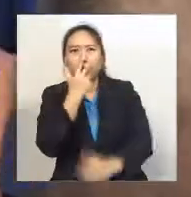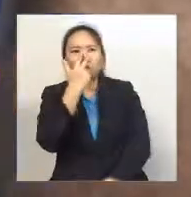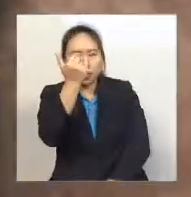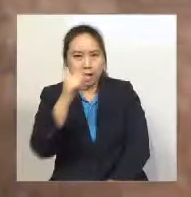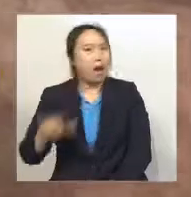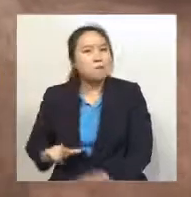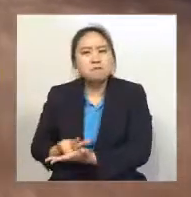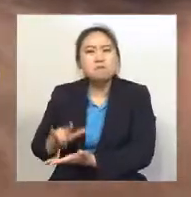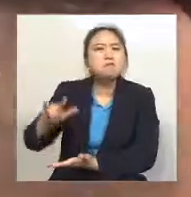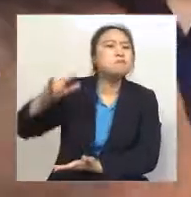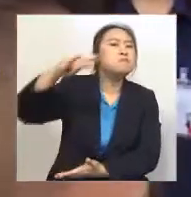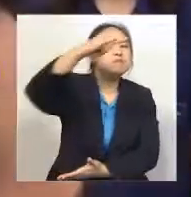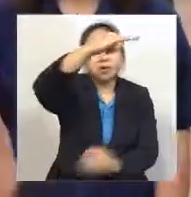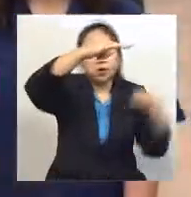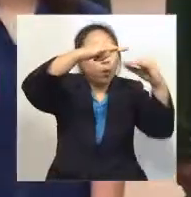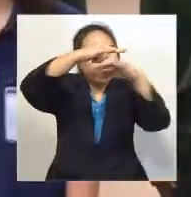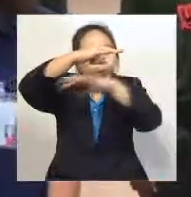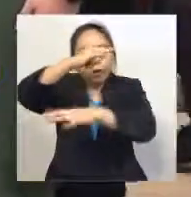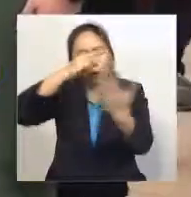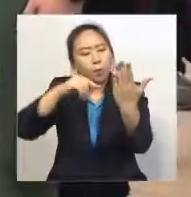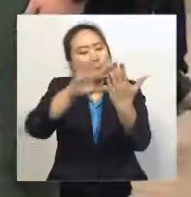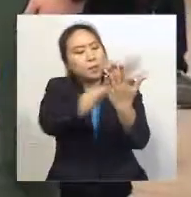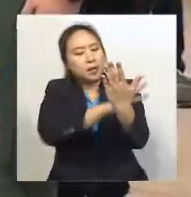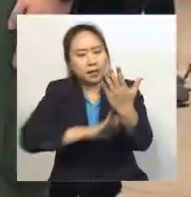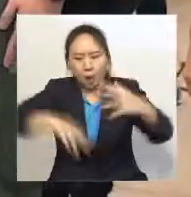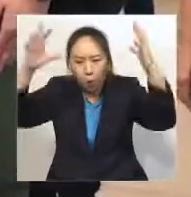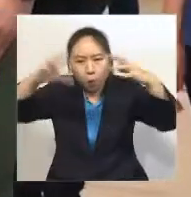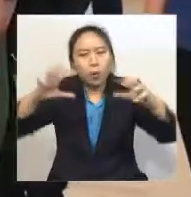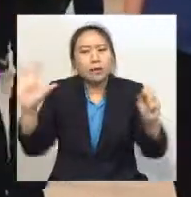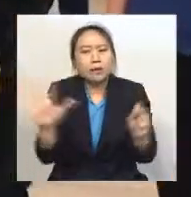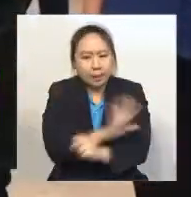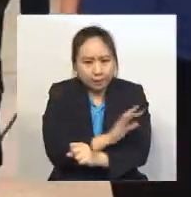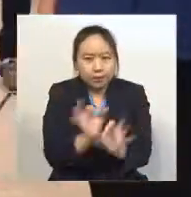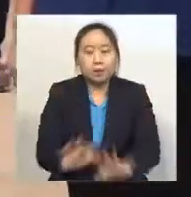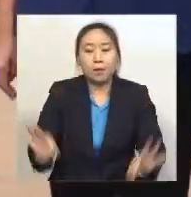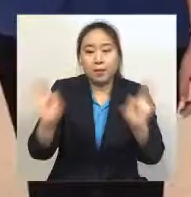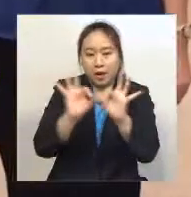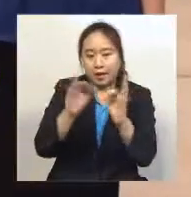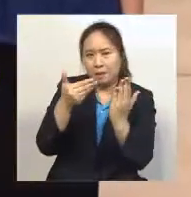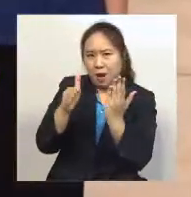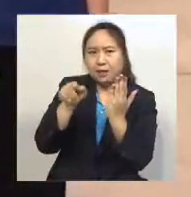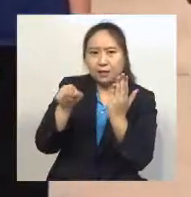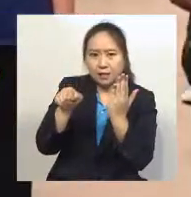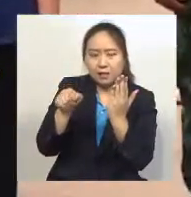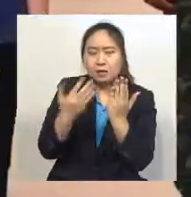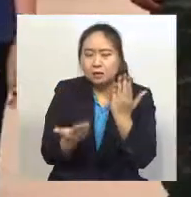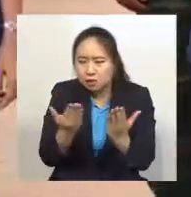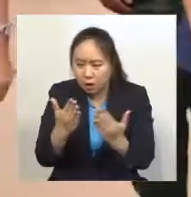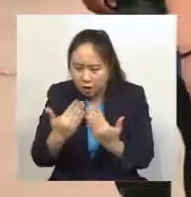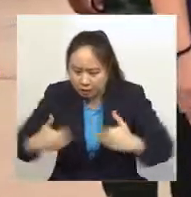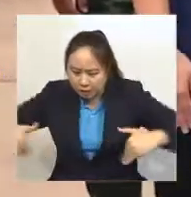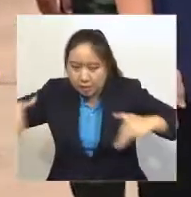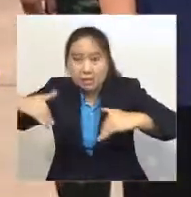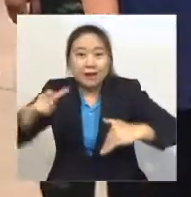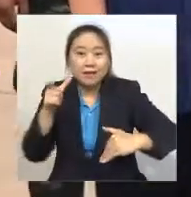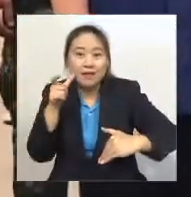ขึ้นบินปฏิบัติการทำฝนหลวงอย่างทั่วถึงทั้งประเทศโดยเฉพาะในพื้นที่ทางภาคตะวันออกเฉียงเหนือหรือว่าพื้นที่ที่มีเขื่อนขนาด